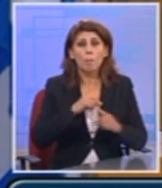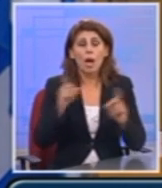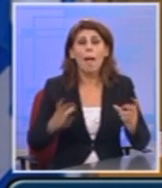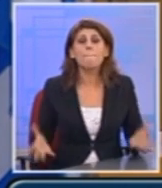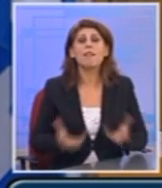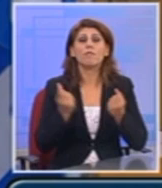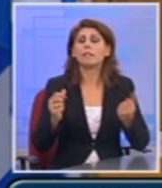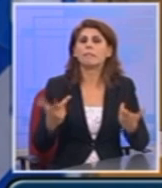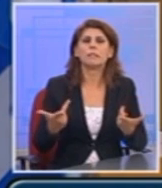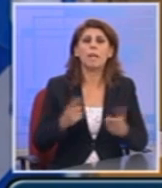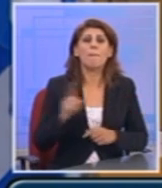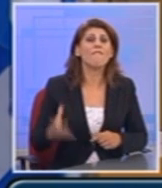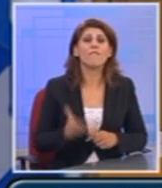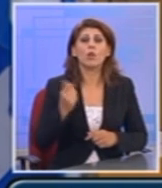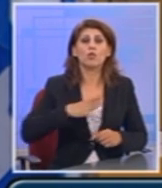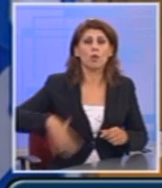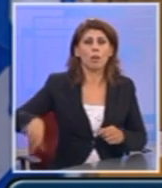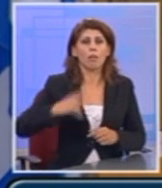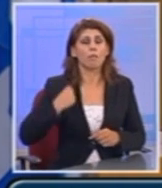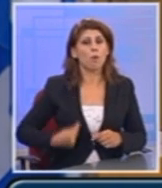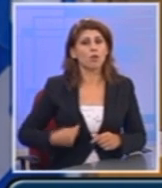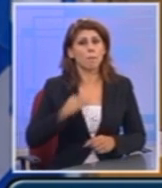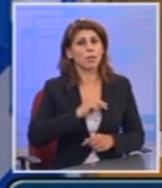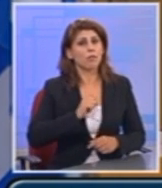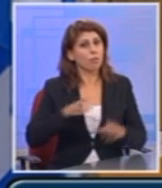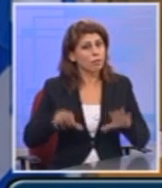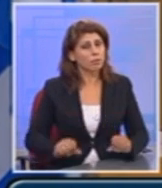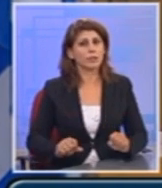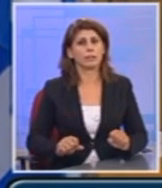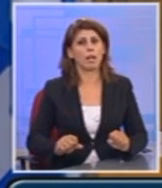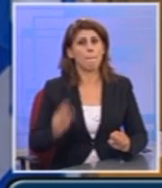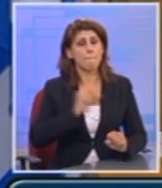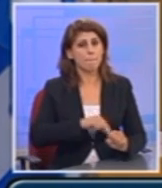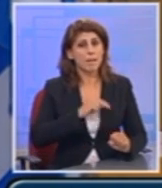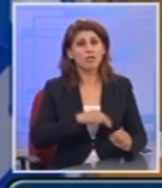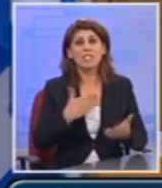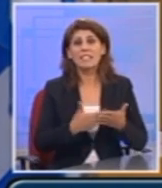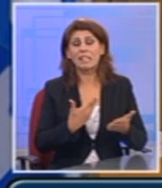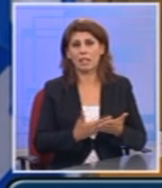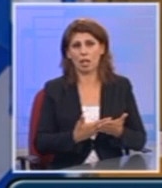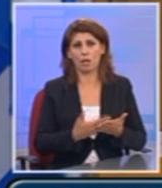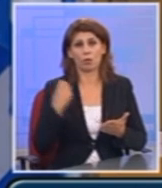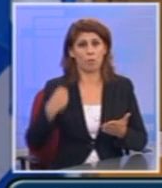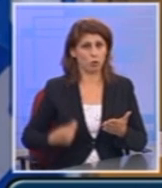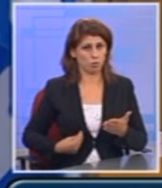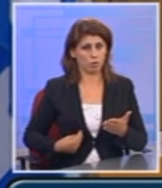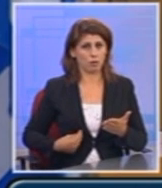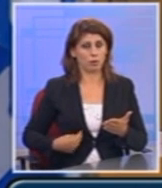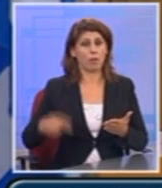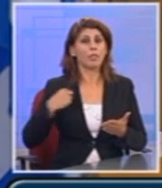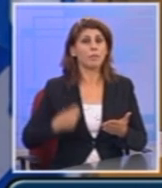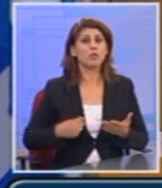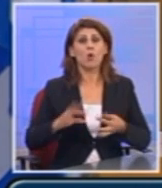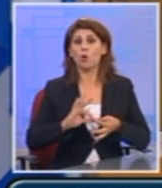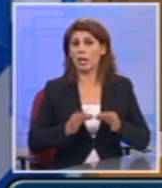που είναι η δημόσια περιουσία και ιδιοκτησία των περιουσιακών στοιχείων του δημοσίου των δημοσίων